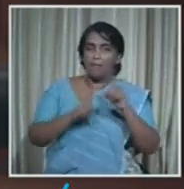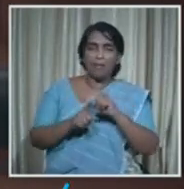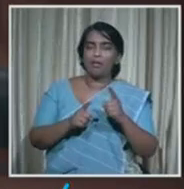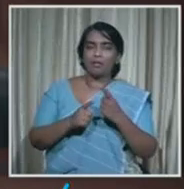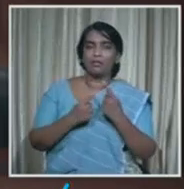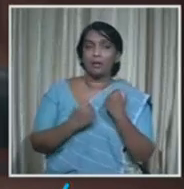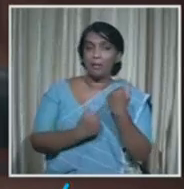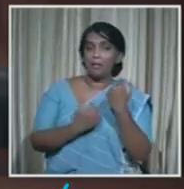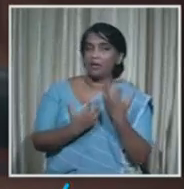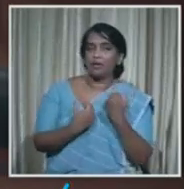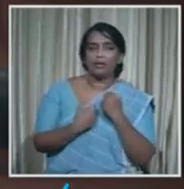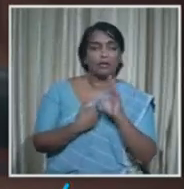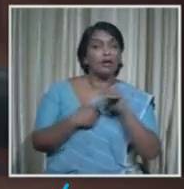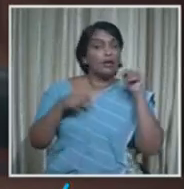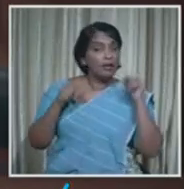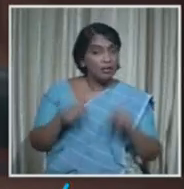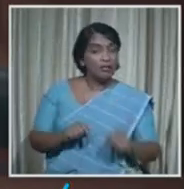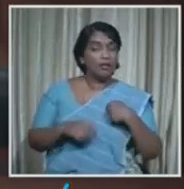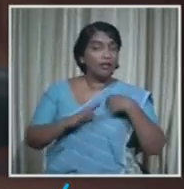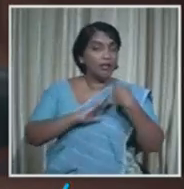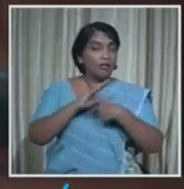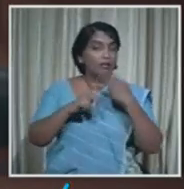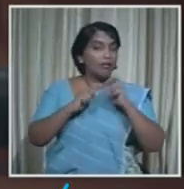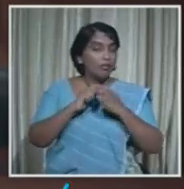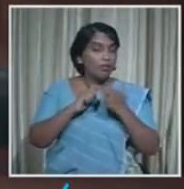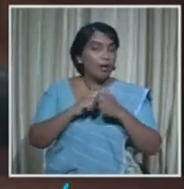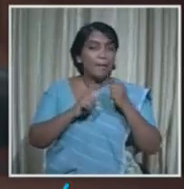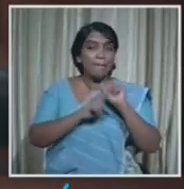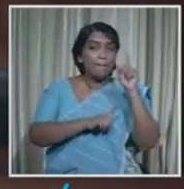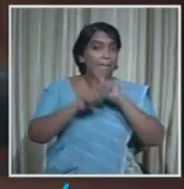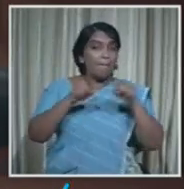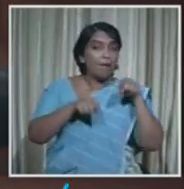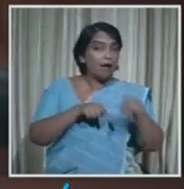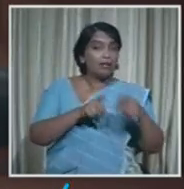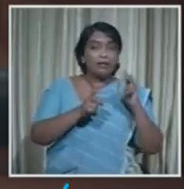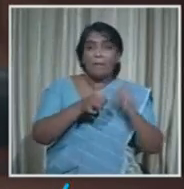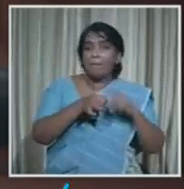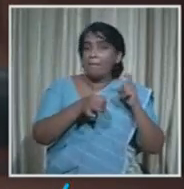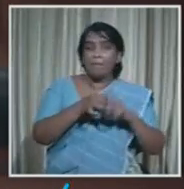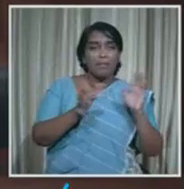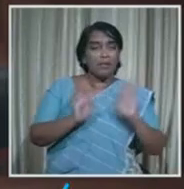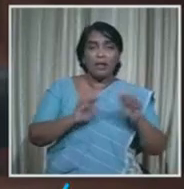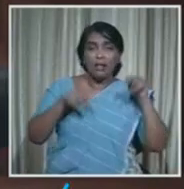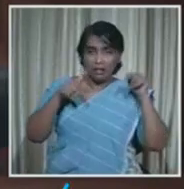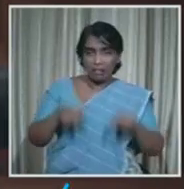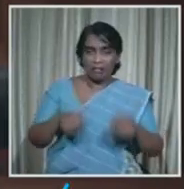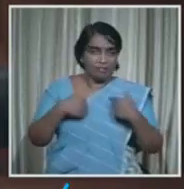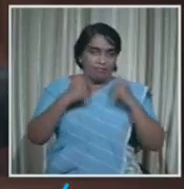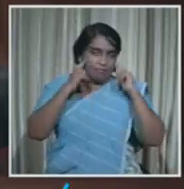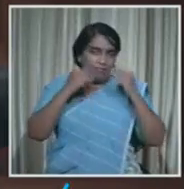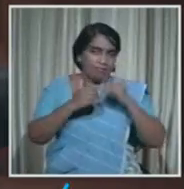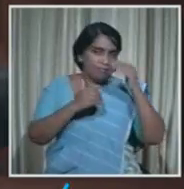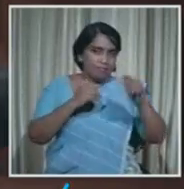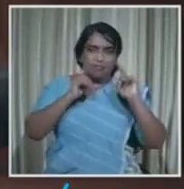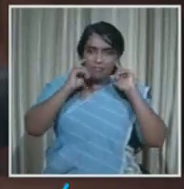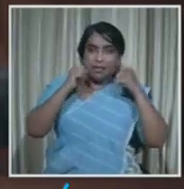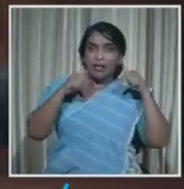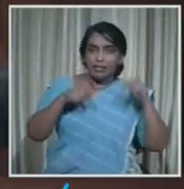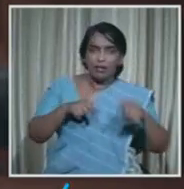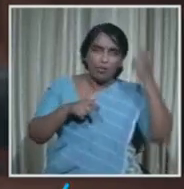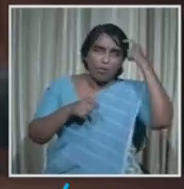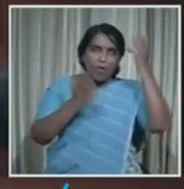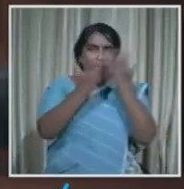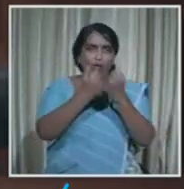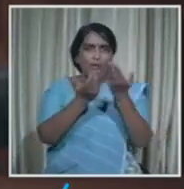කරගෙන ඉන්නේ. දැන් රට මුහුණ දී තිබෙන්නේ පාර්ලිමේන්තු ස්ථාවරය පිළිබඳ ප්‍රශ්නයක් නෙවෙයි. දැනට මා දන්නේ නැහැ හිට මොනවා වෙයිද කියලා. දැනට ඔලු බෙඩි දිහා